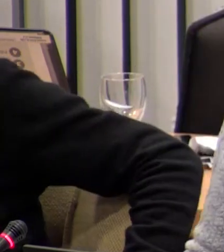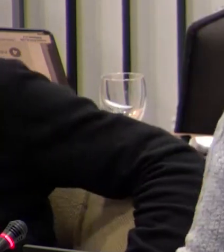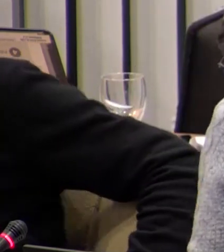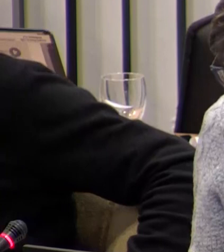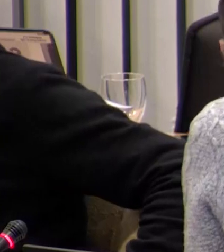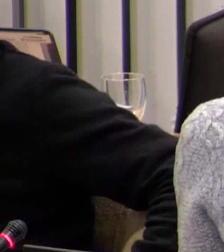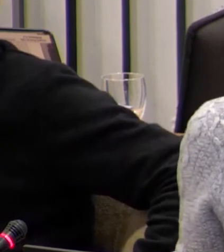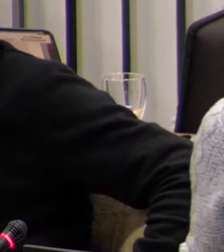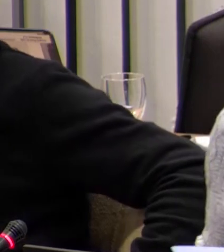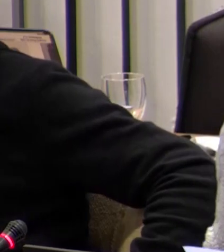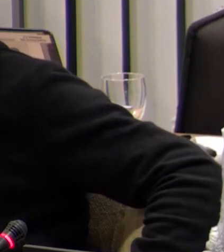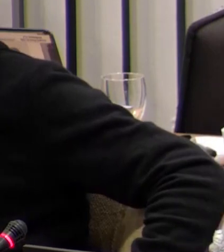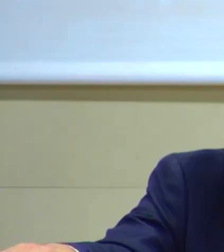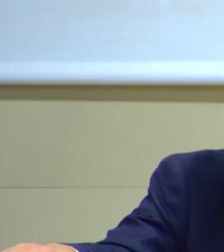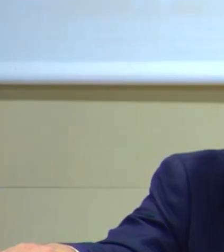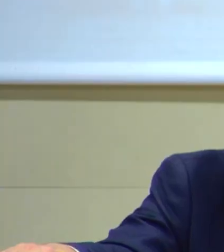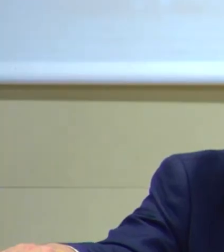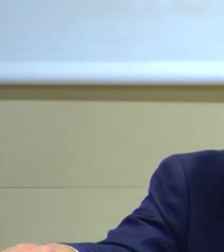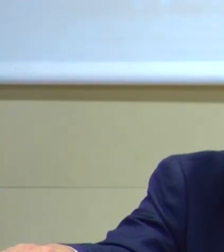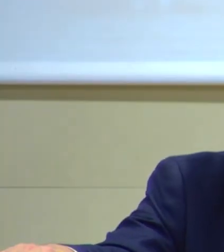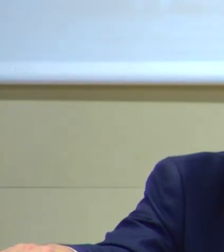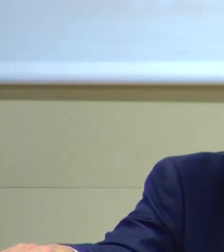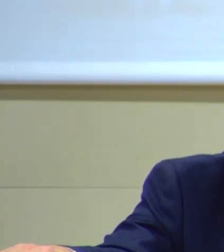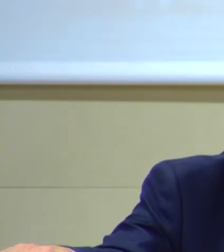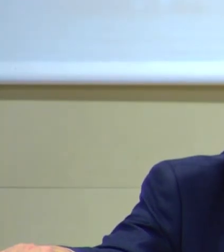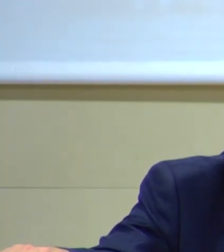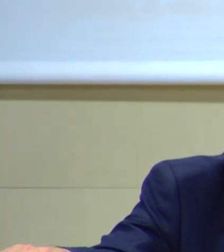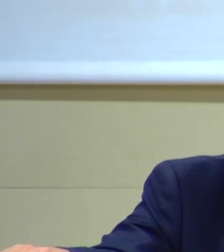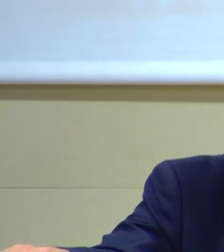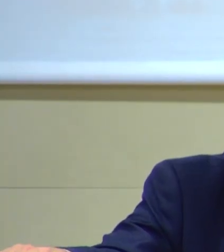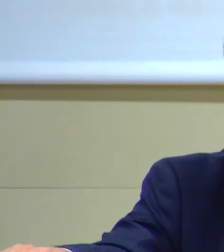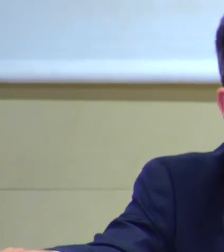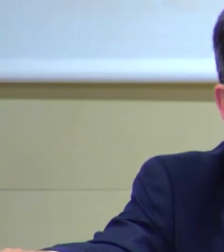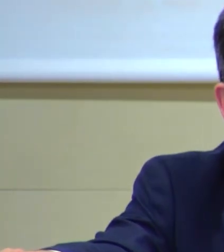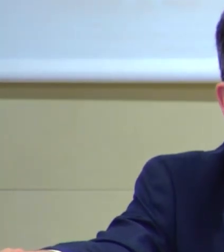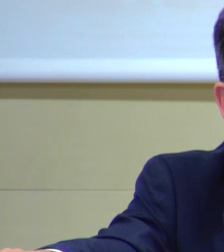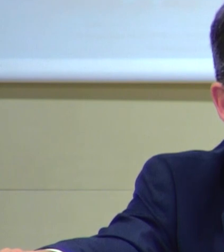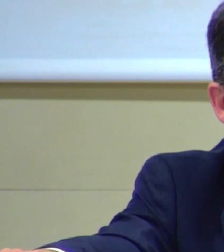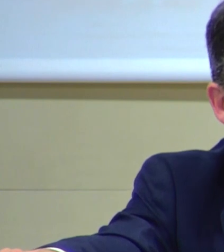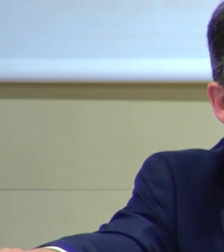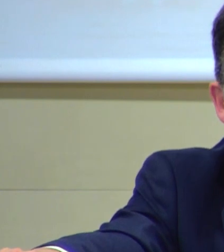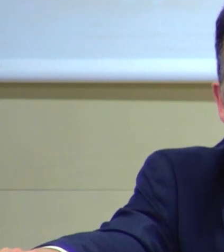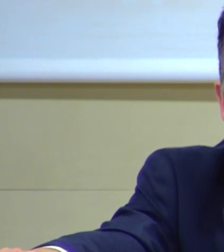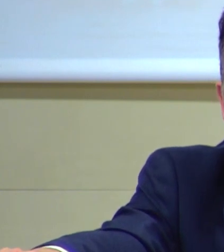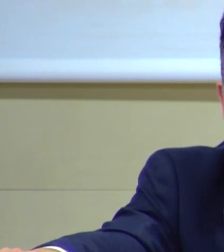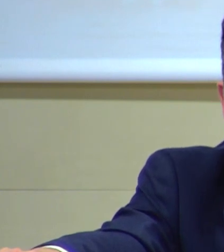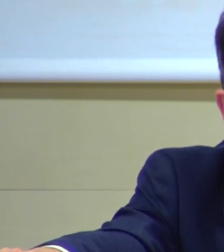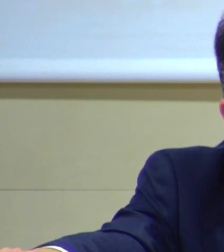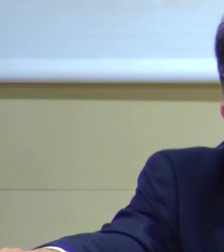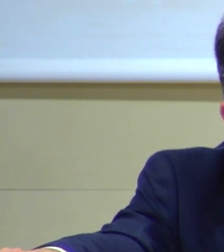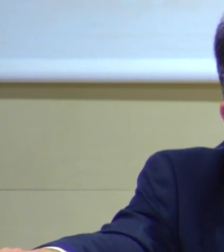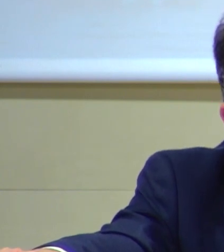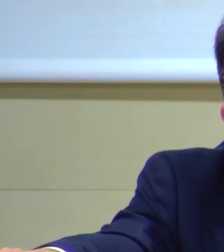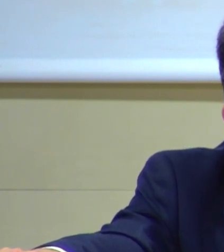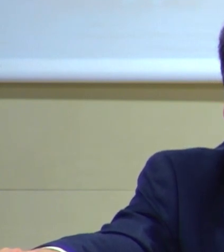déjà on a compris le principe donc c'est assez facile à suivre effectivement vous transmettrez vos votes séparés à la questure jeu mais la